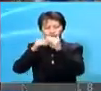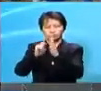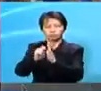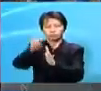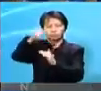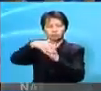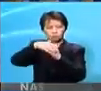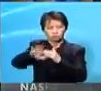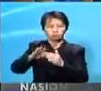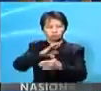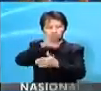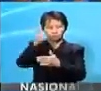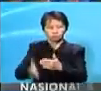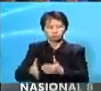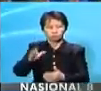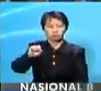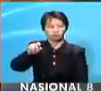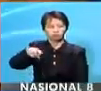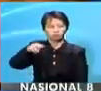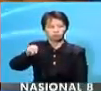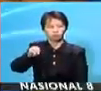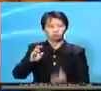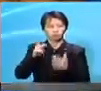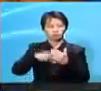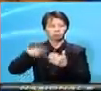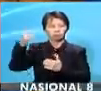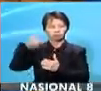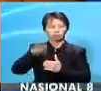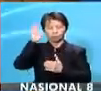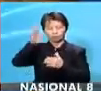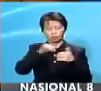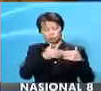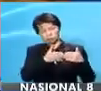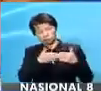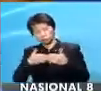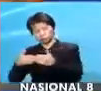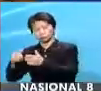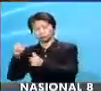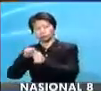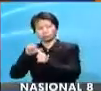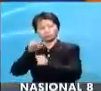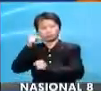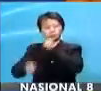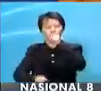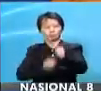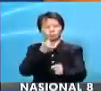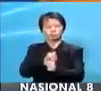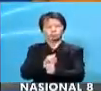selepas tamat SPM. Program berkenaan akan diteruskan setiap tahun.